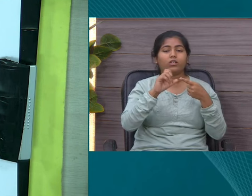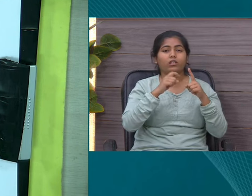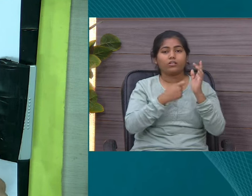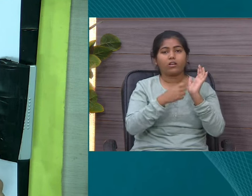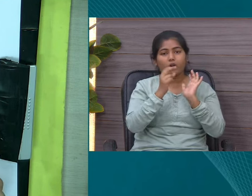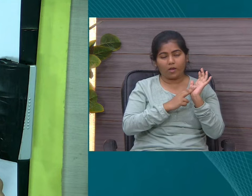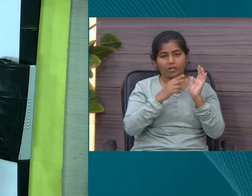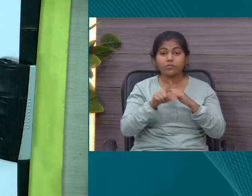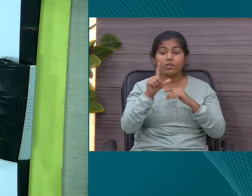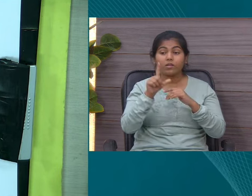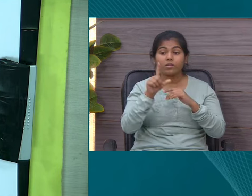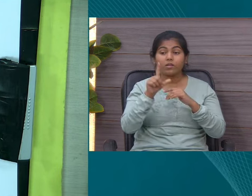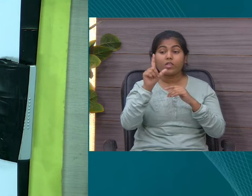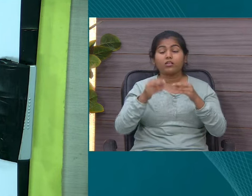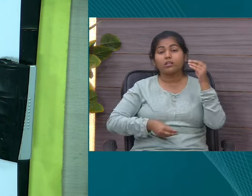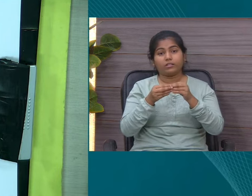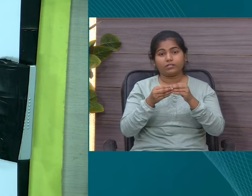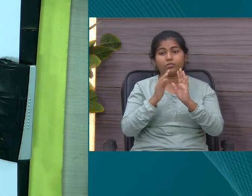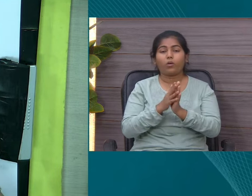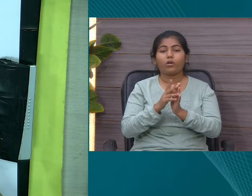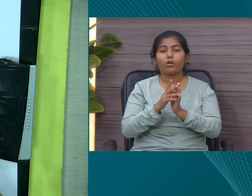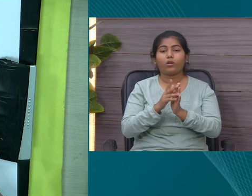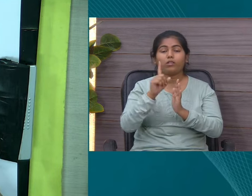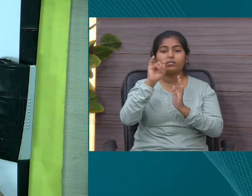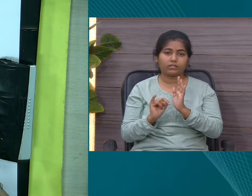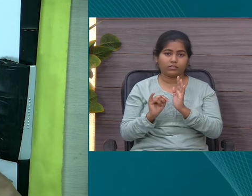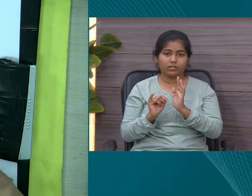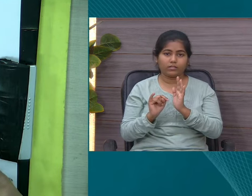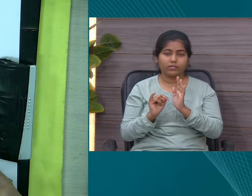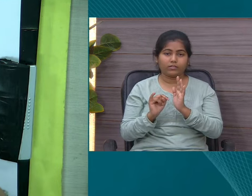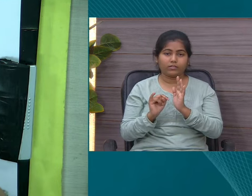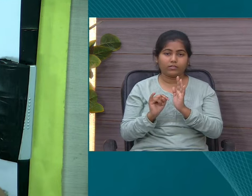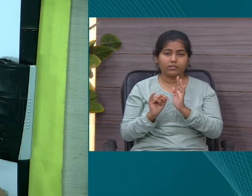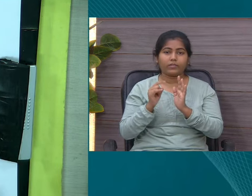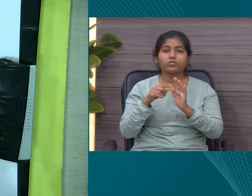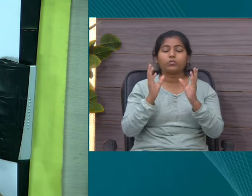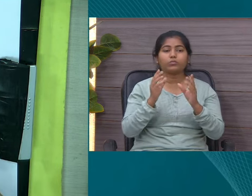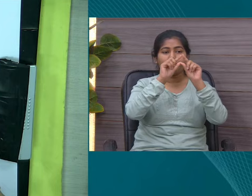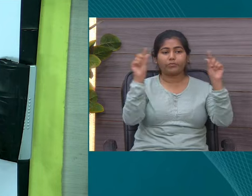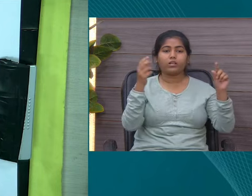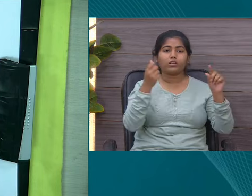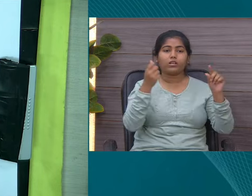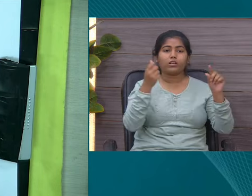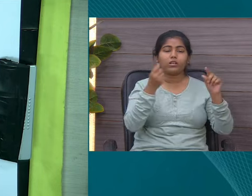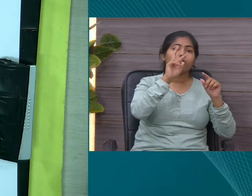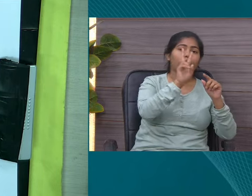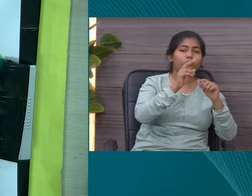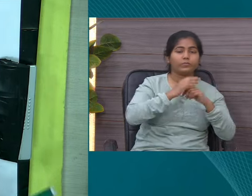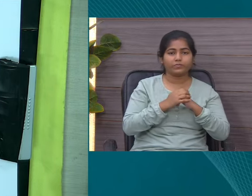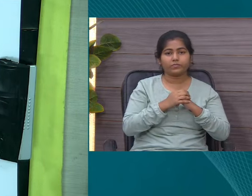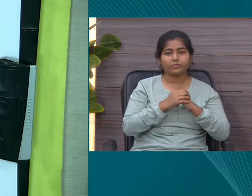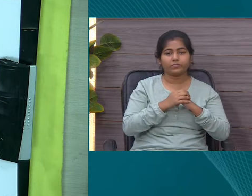10 ऐड किया तो ग्रुप नंबर आ गया. 16. और शेल्स कितने थे? 2. पीरियड नंबर 2. तो आप इसको लोकेट कर सकते हैं.